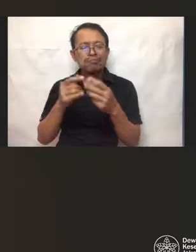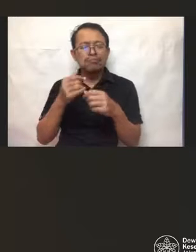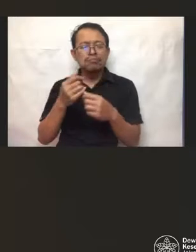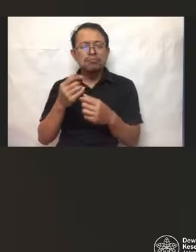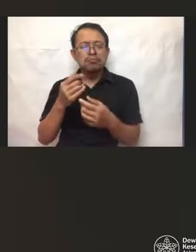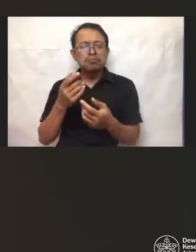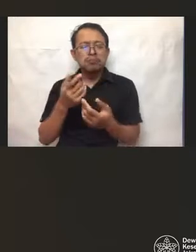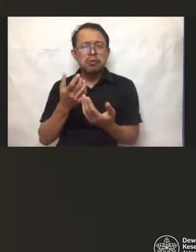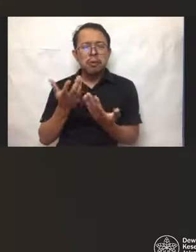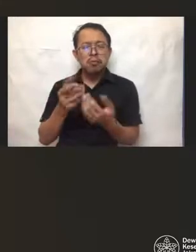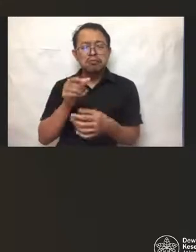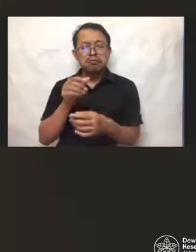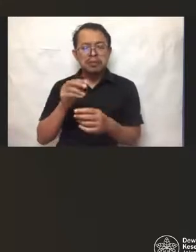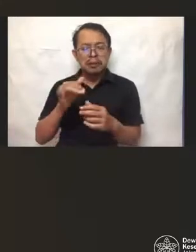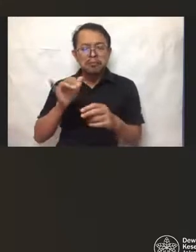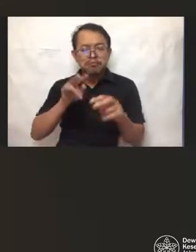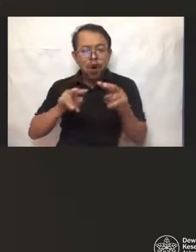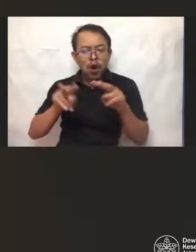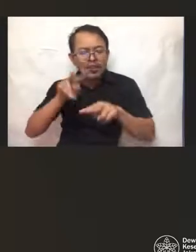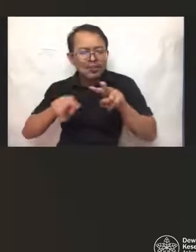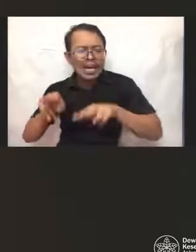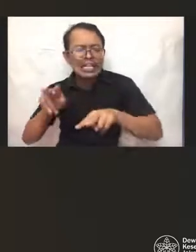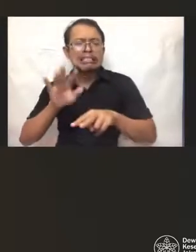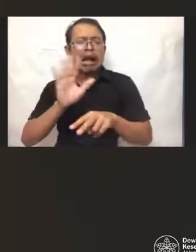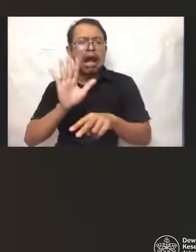upaya-upaya observasi, dan sebagainya?